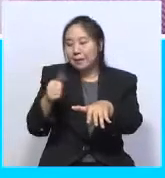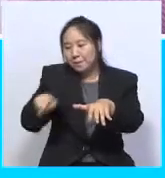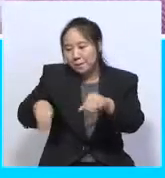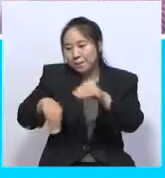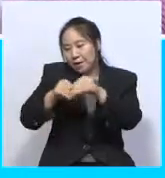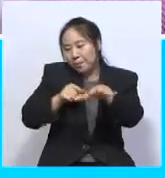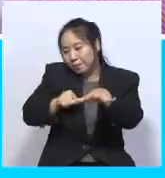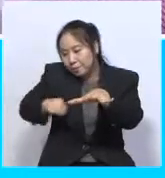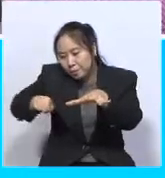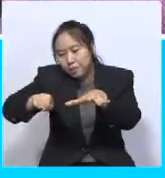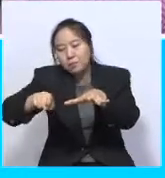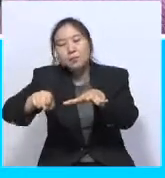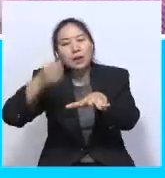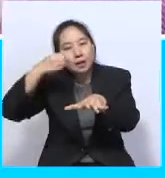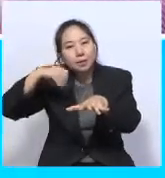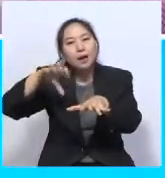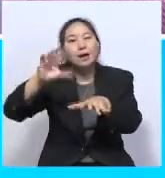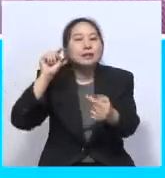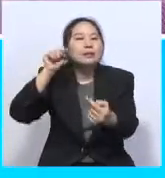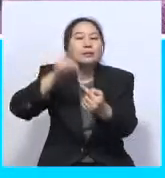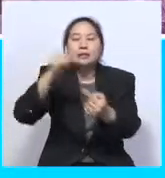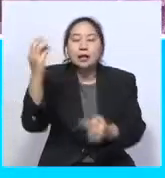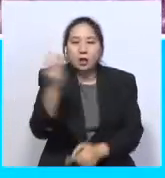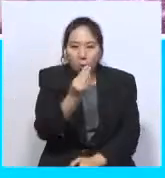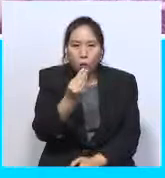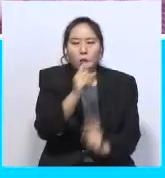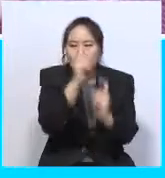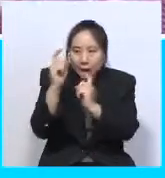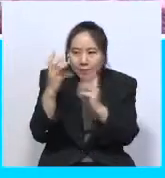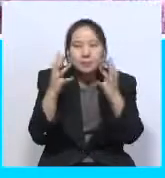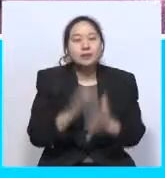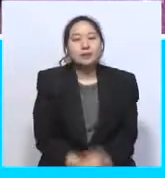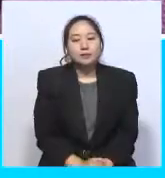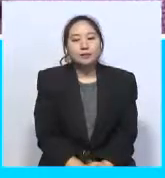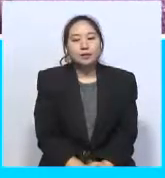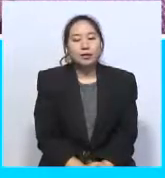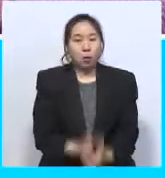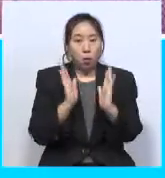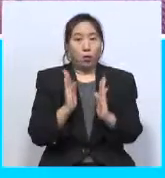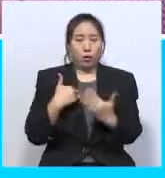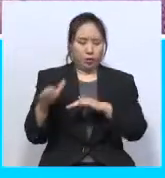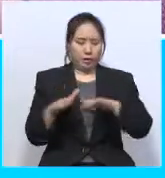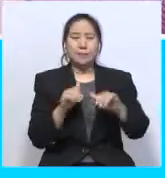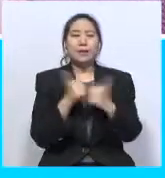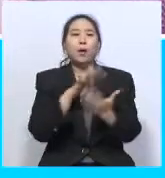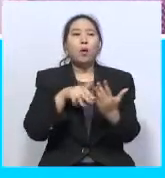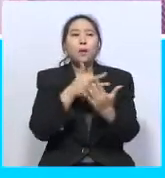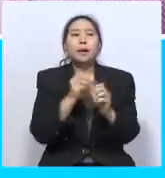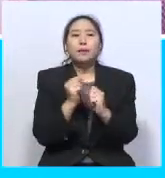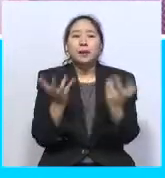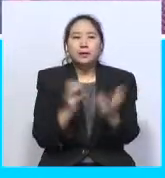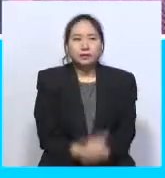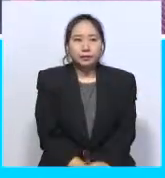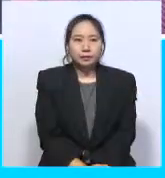อให้พี่น้องประชาชนได้เดินทางกลับบ้านให้ถึงได้เร็วที่สุดเพื่อความปลอดภัย คนที่จะเดินทางออกต้องเตรียมตัวยังไงบ้างต้องเตรียมวางแผนยังไงบ้าง ถ้